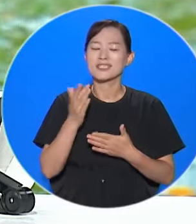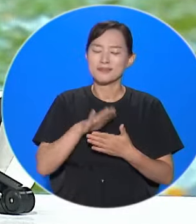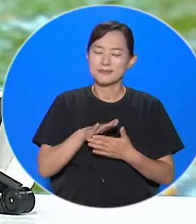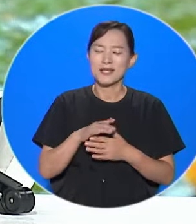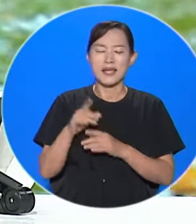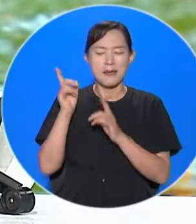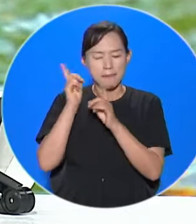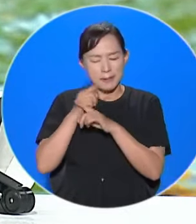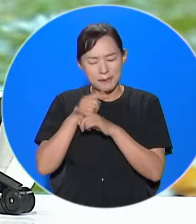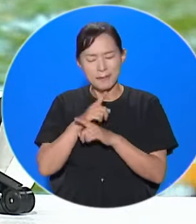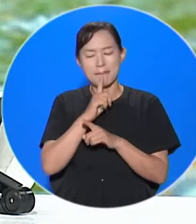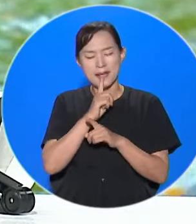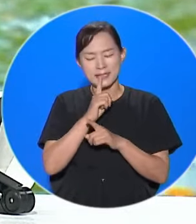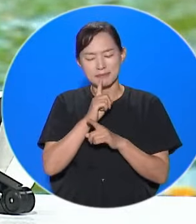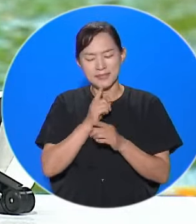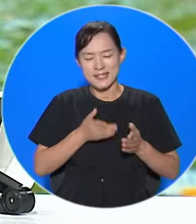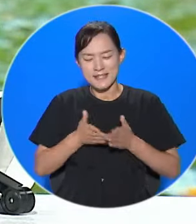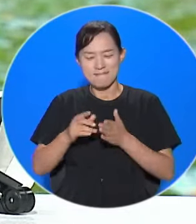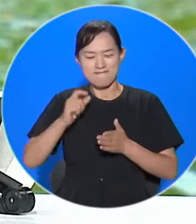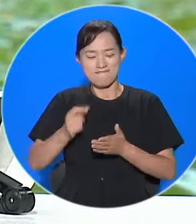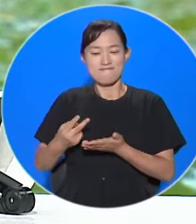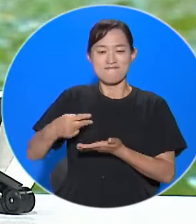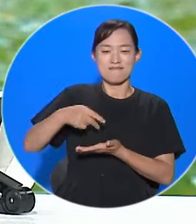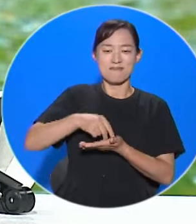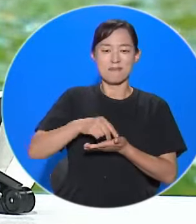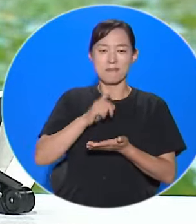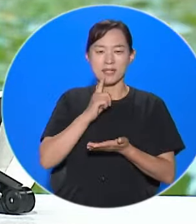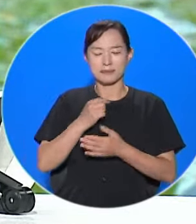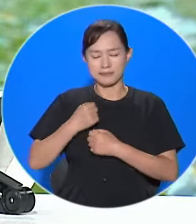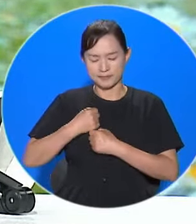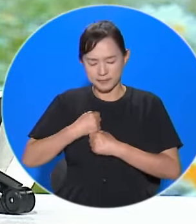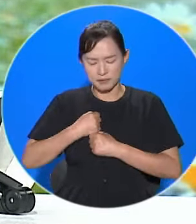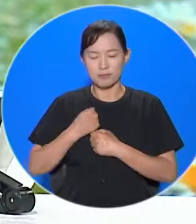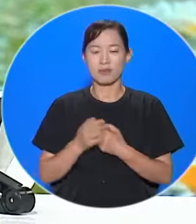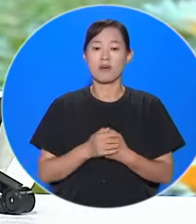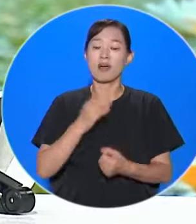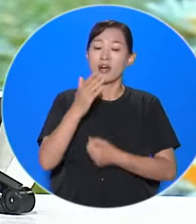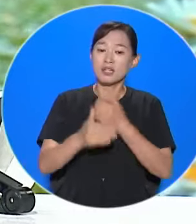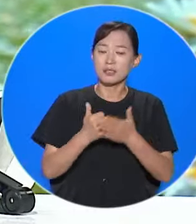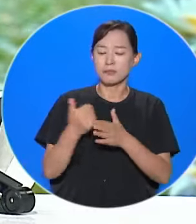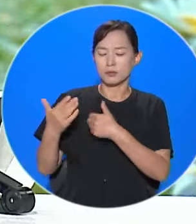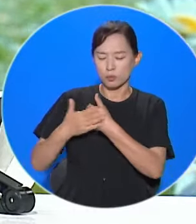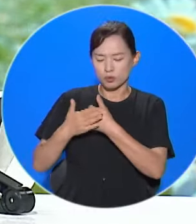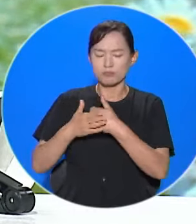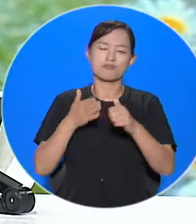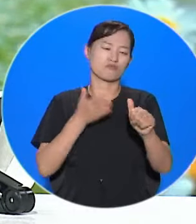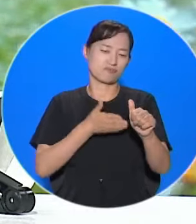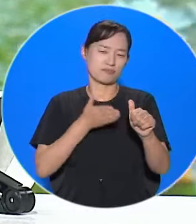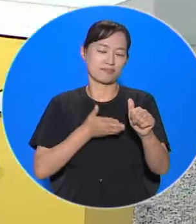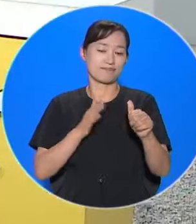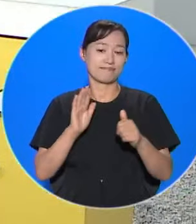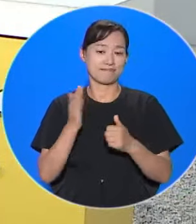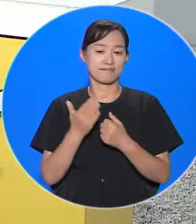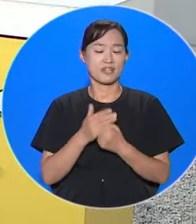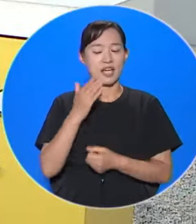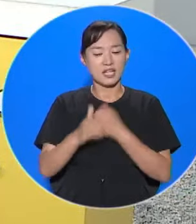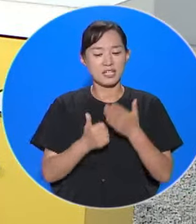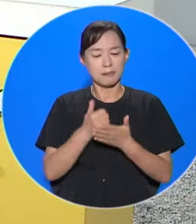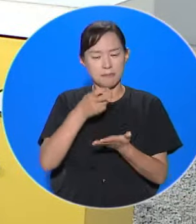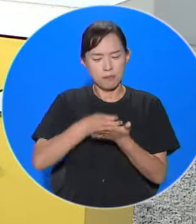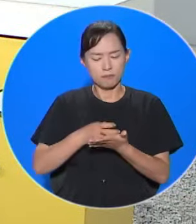날마다 말씀의 길에 굳게 서서 말씀을 성실히 지키며 하나님의 도우심을 구해야 합니다. 하나님의